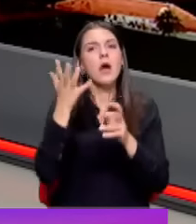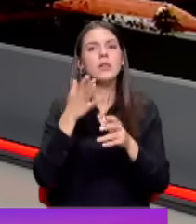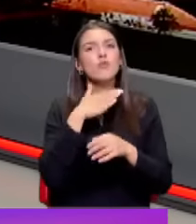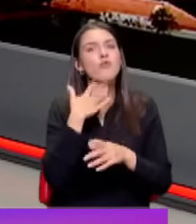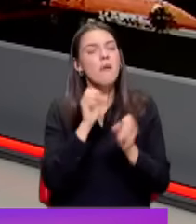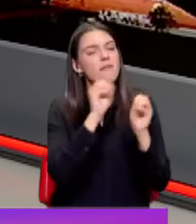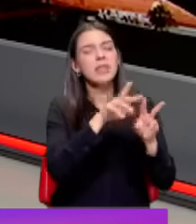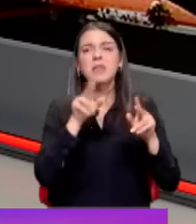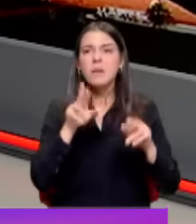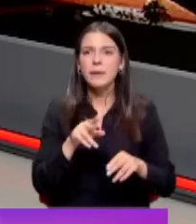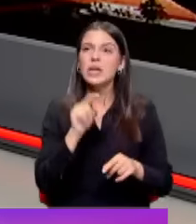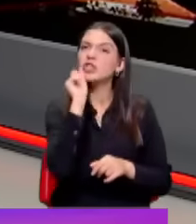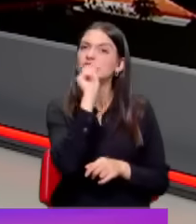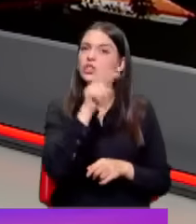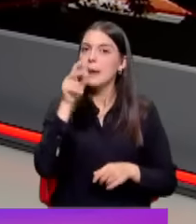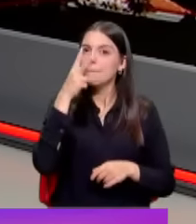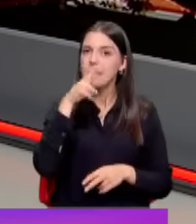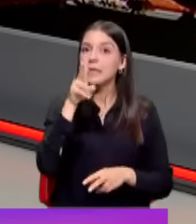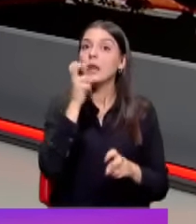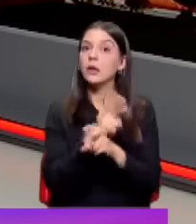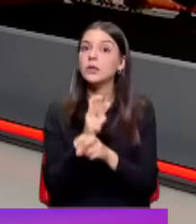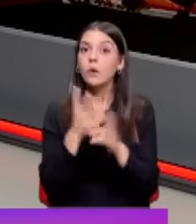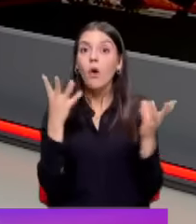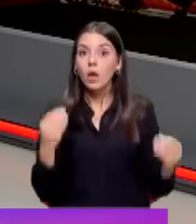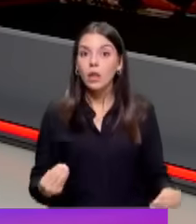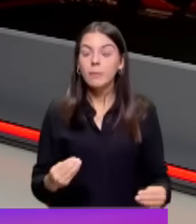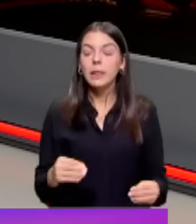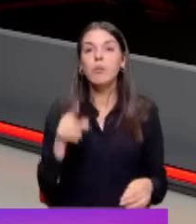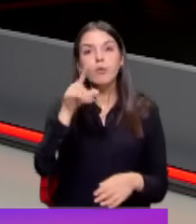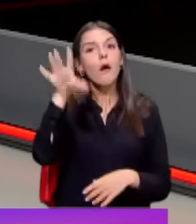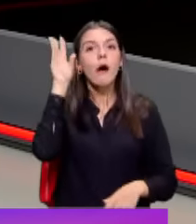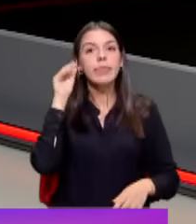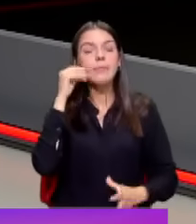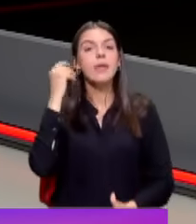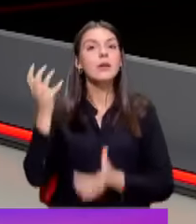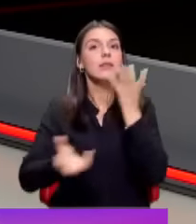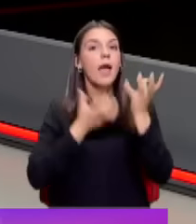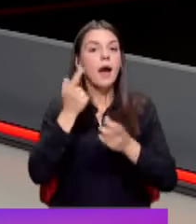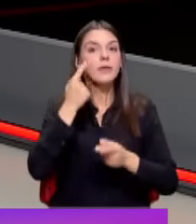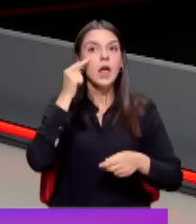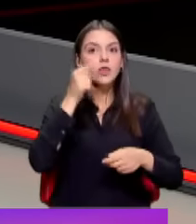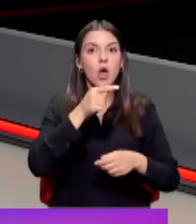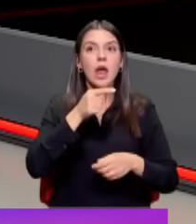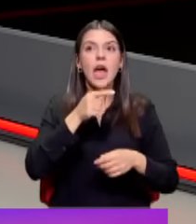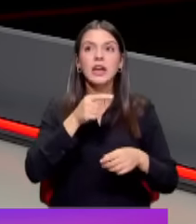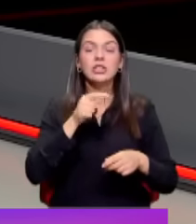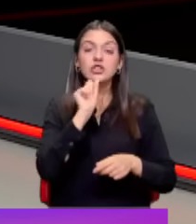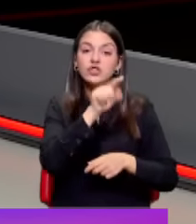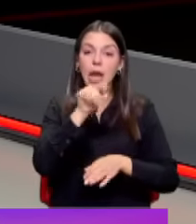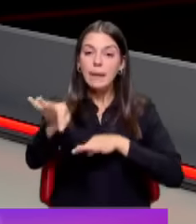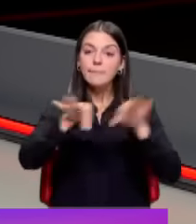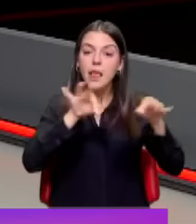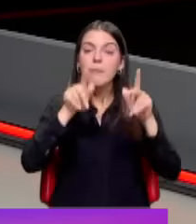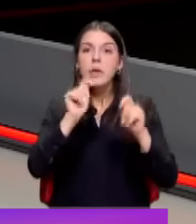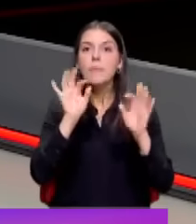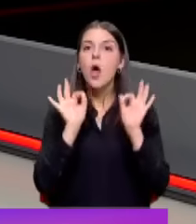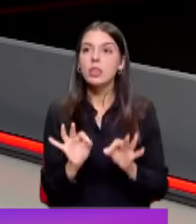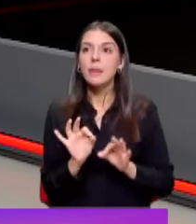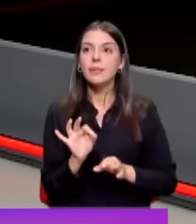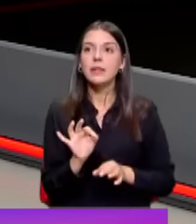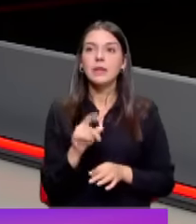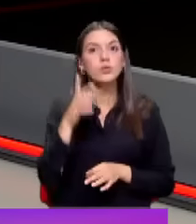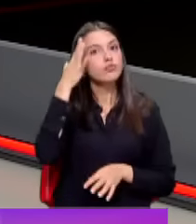gibi şehirlerimiz de benzer riskler altında. Bu anlamda yangına yönelik şehir planlama yapmak önemli diyor